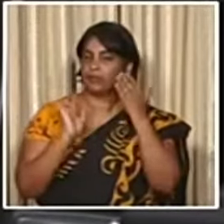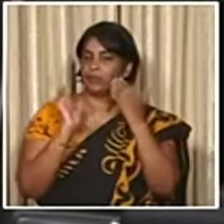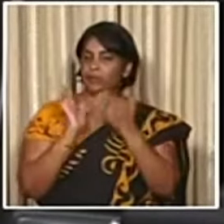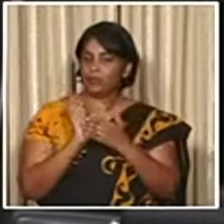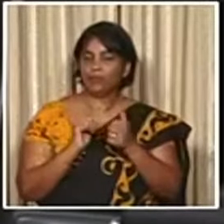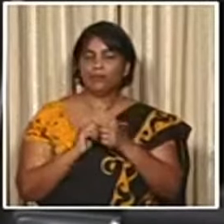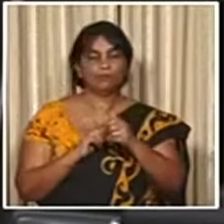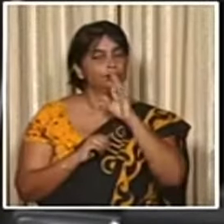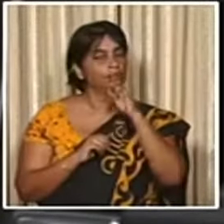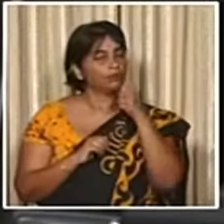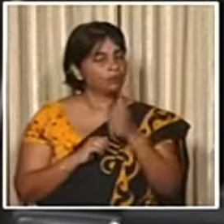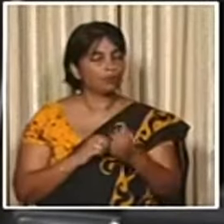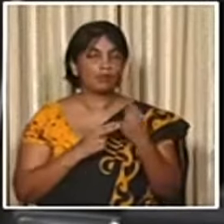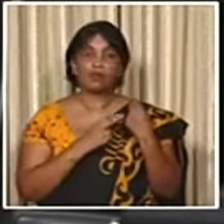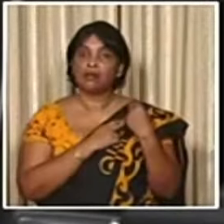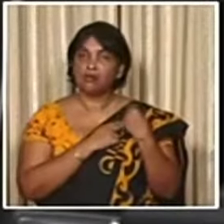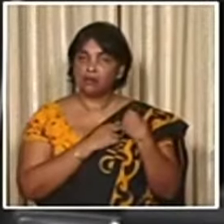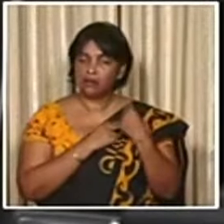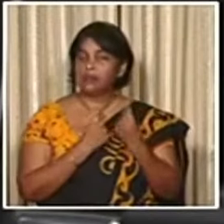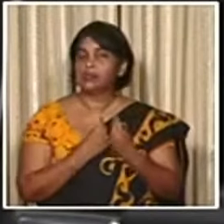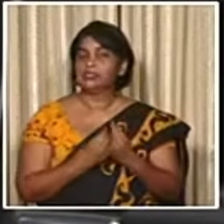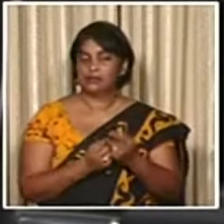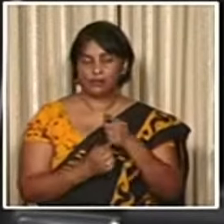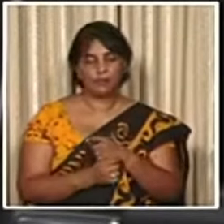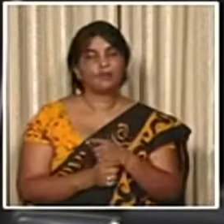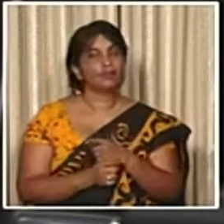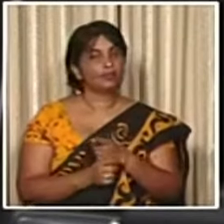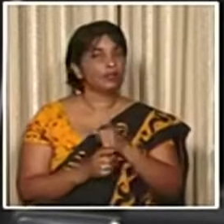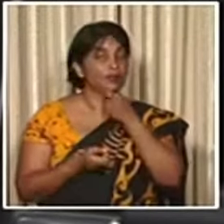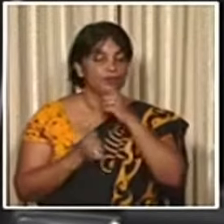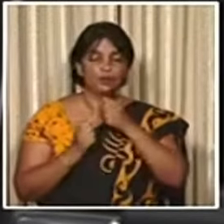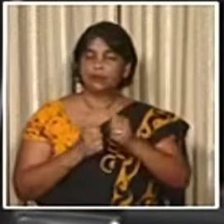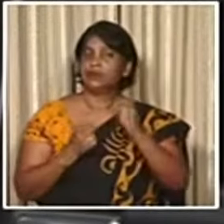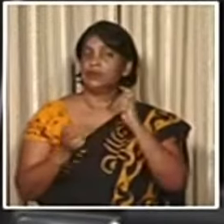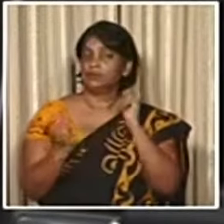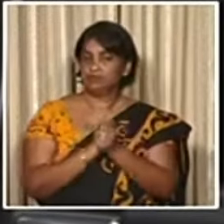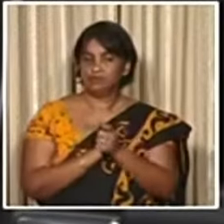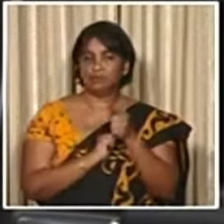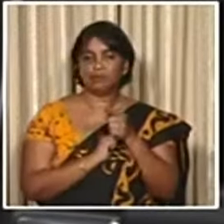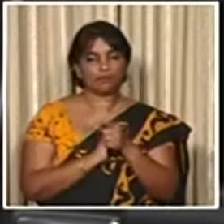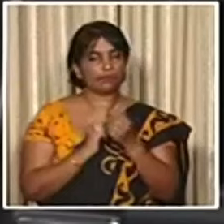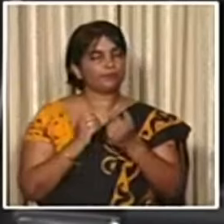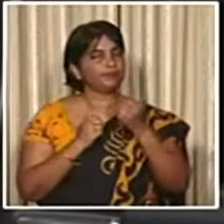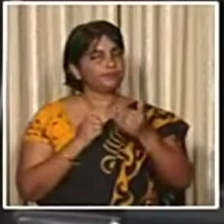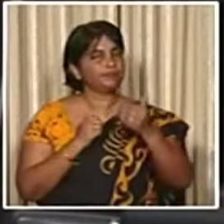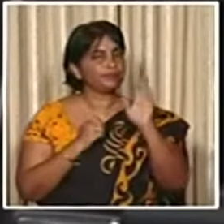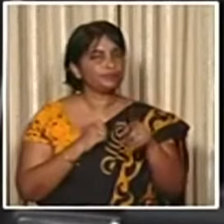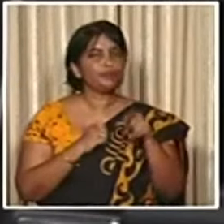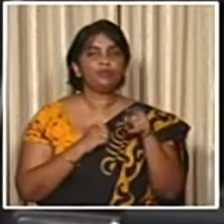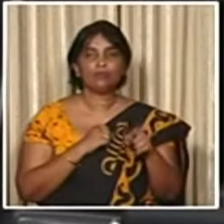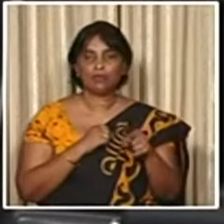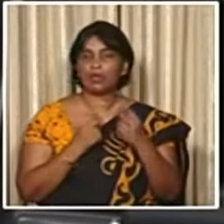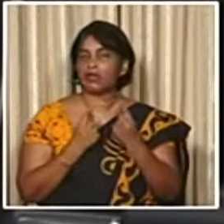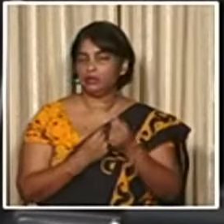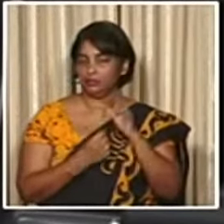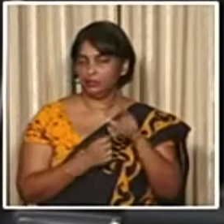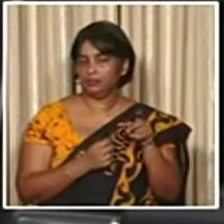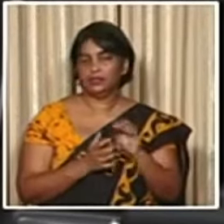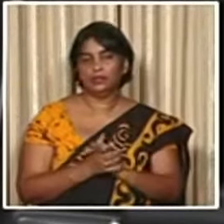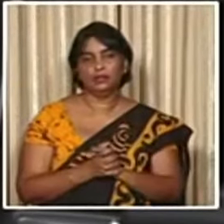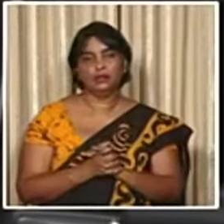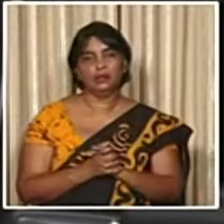ඉදිරිපත් කරන්නේ. වඩාත් වගකීමෙන් සහ ඉක්මනට නඩු බෙදුම් නඩු විශේෂයෙන්ම දීර්ඝ කාලයක් ගත වෙන නිසා මේක ඉක්මන් කරන්න